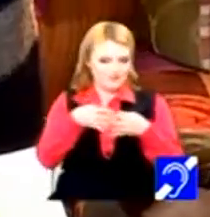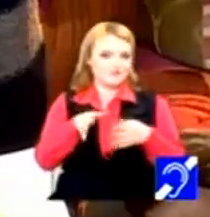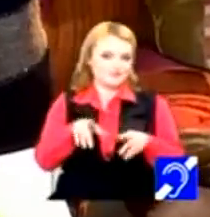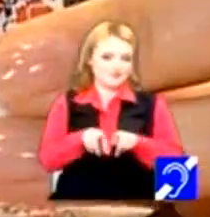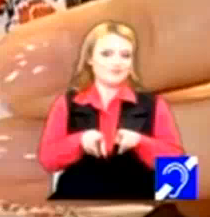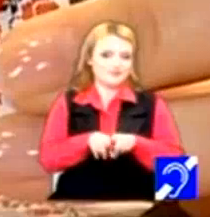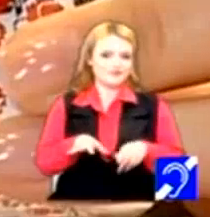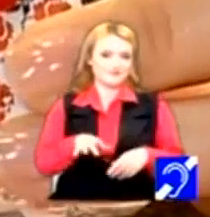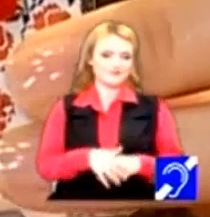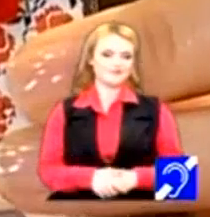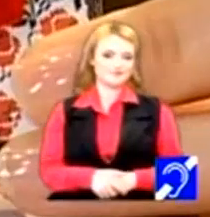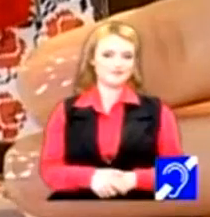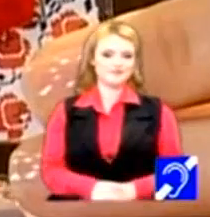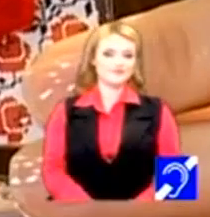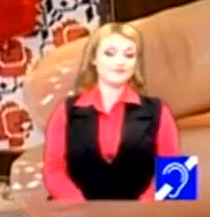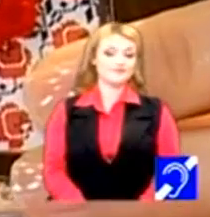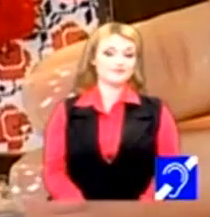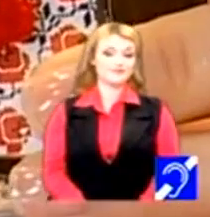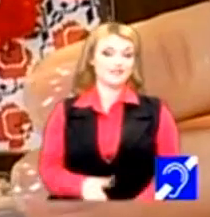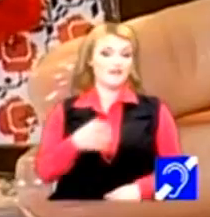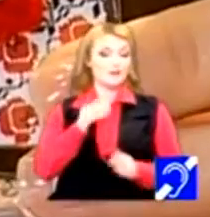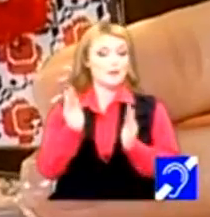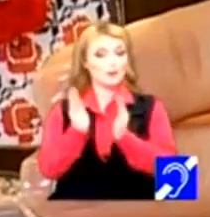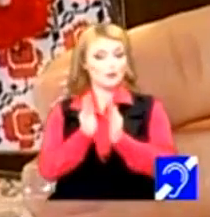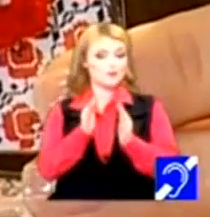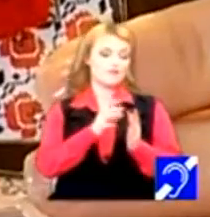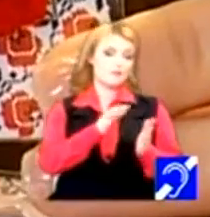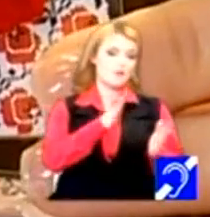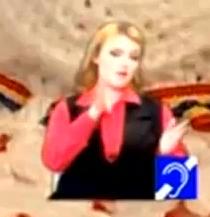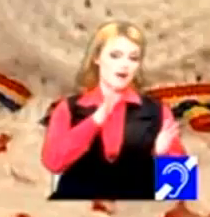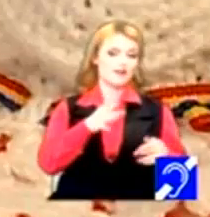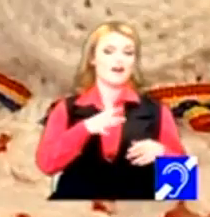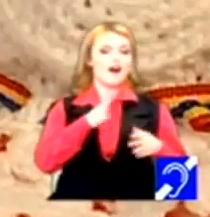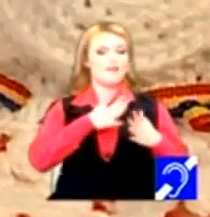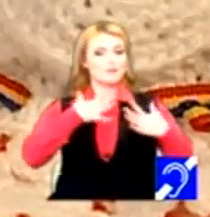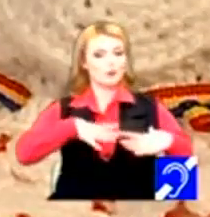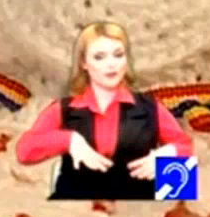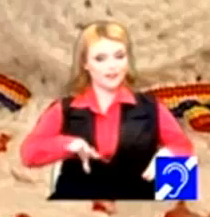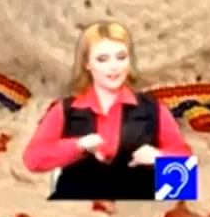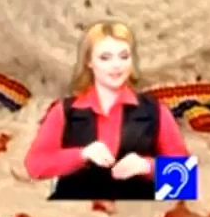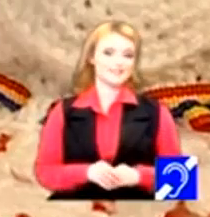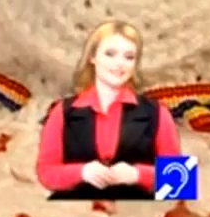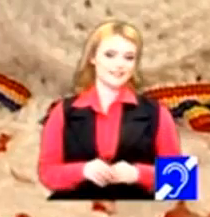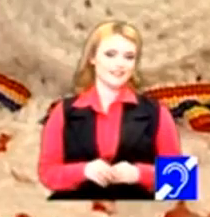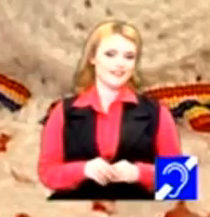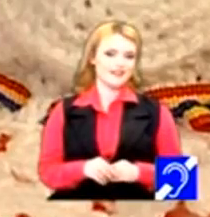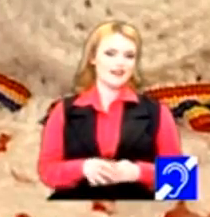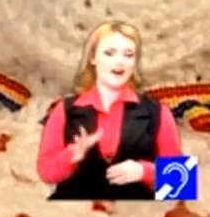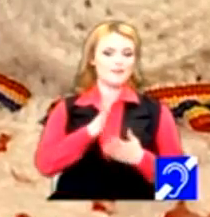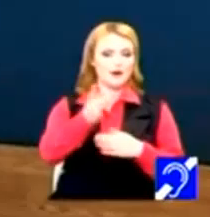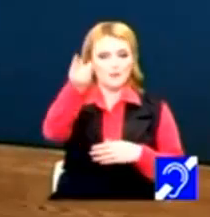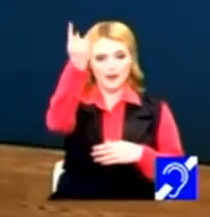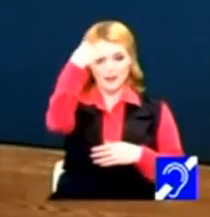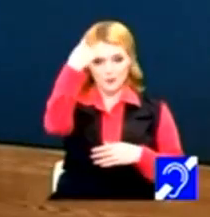însă și avem stănuțul din ăștia mici, avem iarăși rochița în formă de ie, să zic așa,